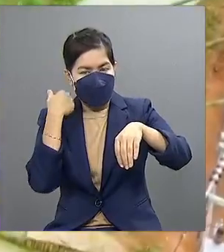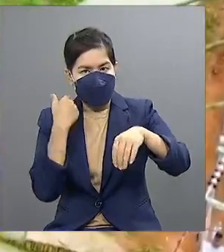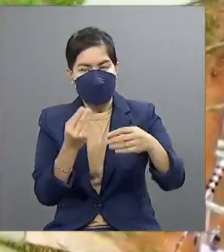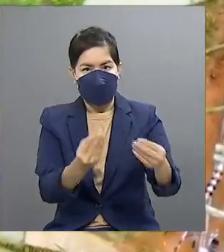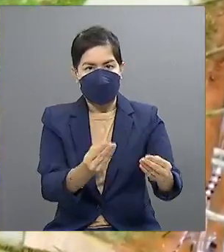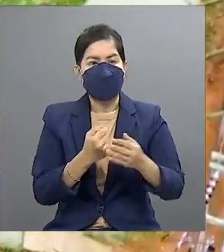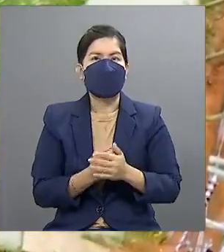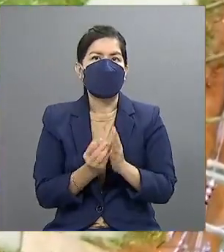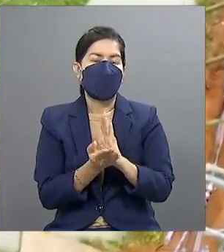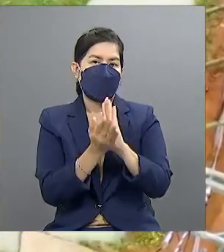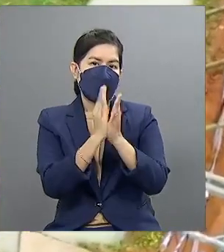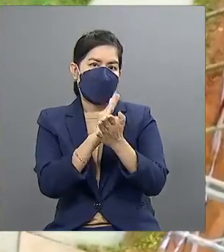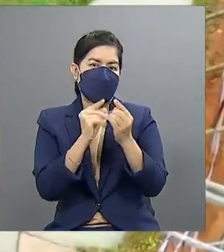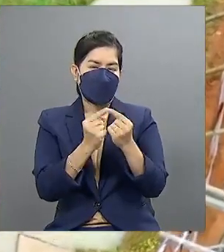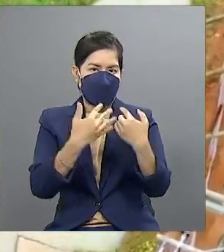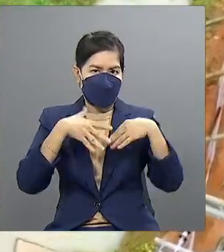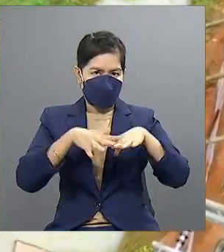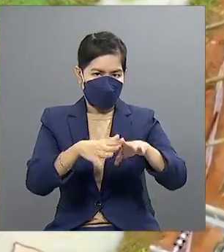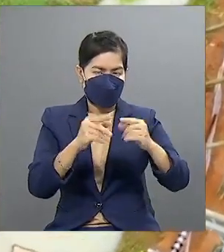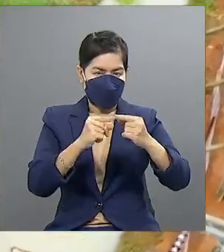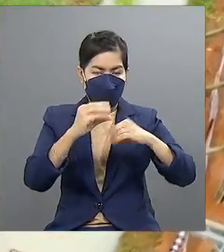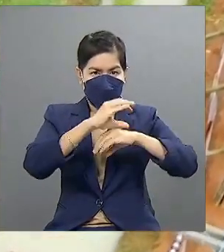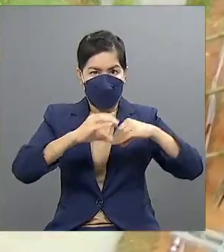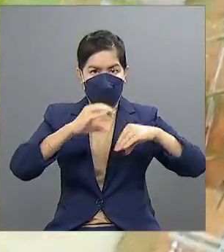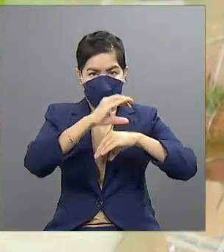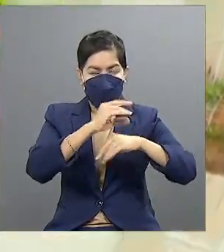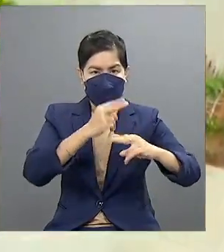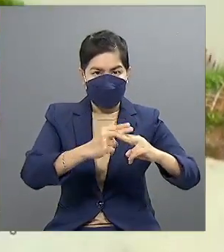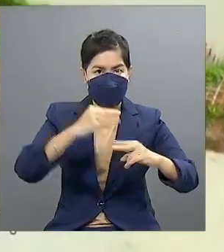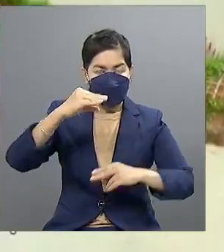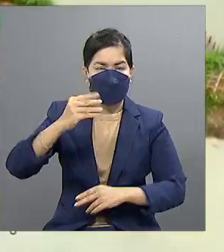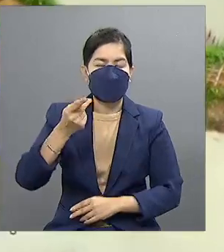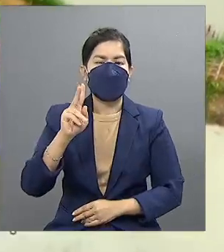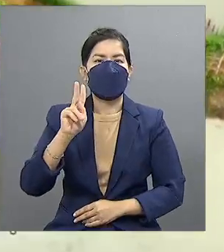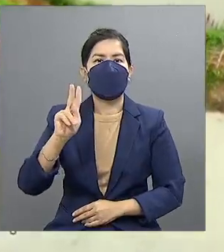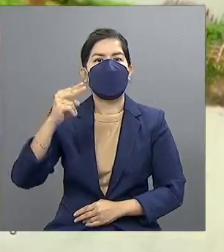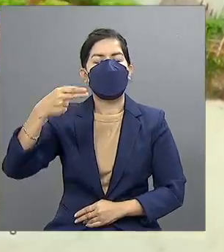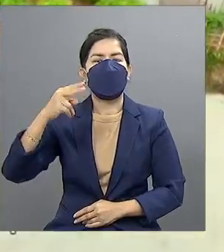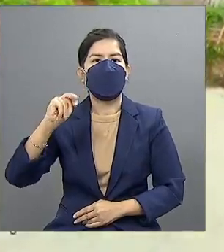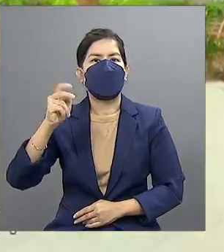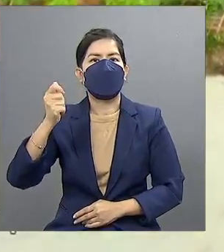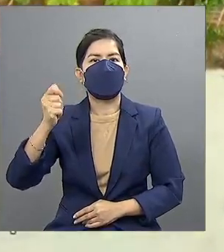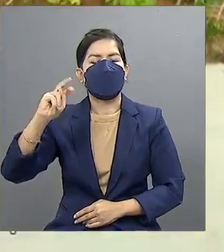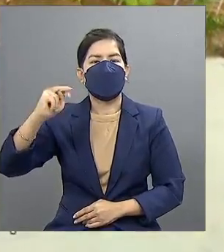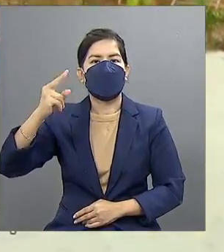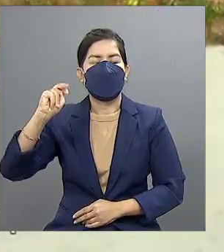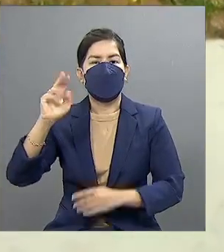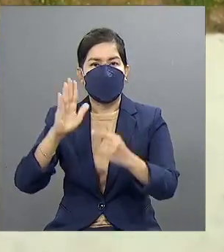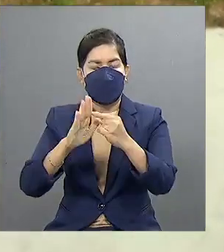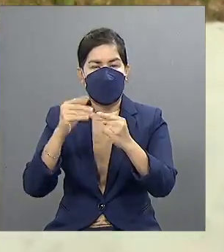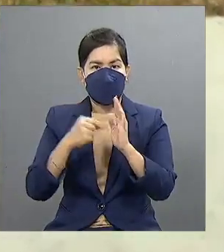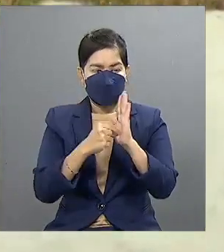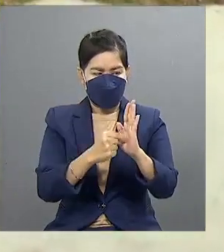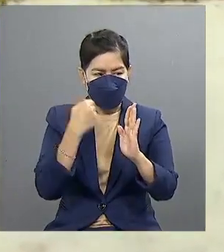หนองนาที่สำคัญเลยนะครับเราเป็นหนึ่งใน16เรือนจำที่รับการเลือกจากกรมราชทัณฑ์ให้เป็นเรือนจำต้นแบบในการดำเนินการเรื่องโคกหนองนา